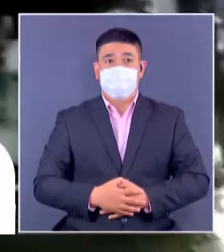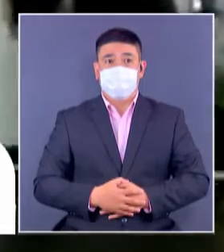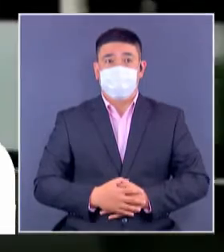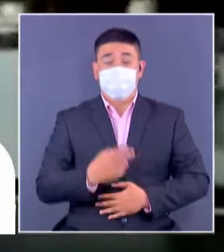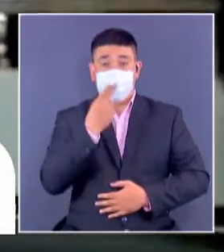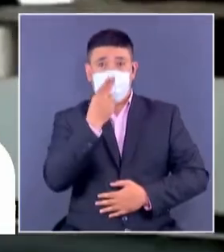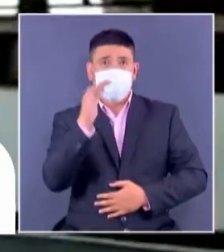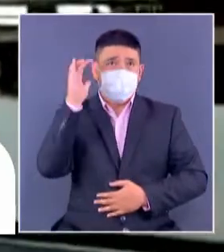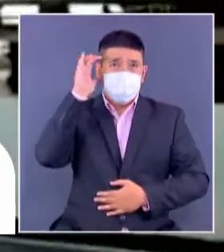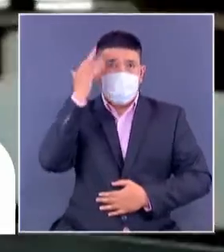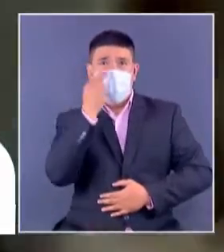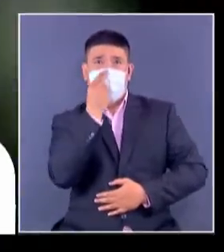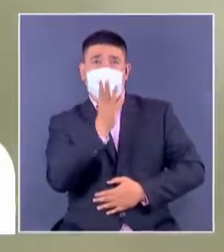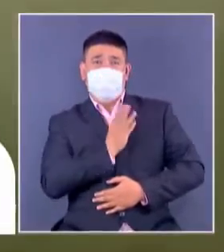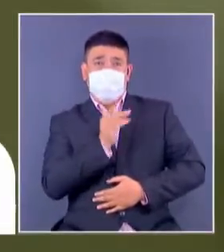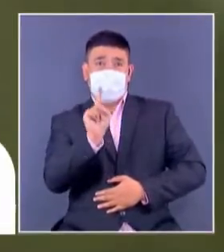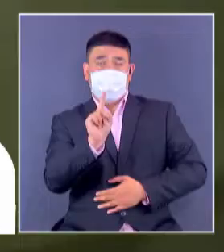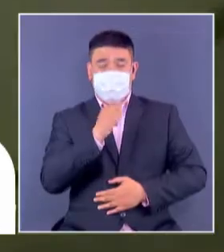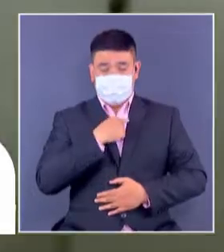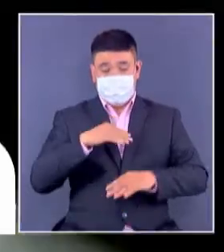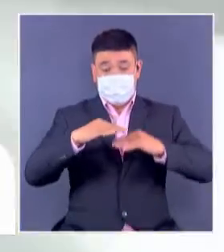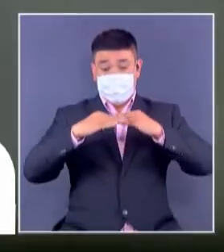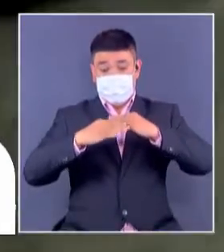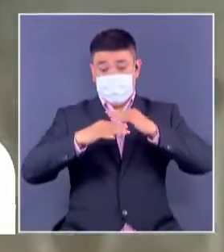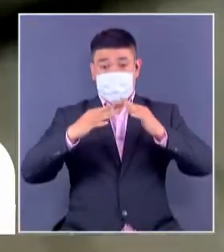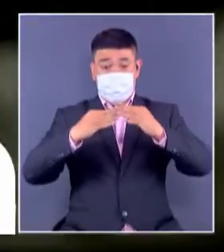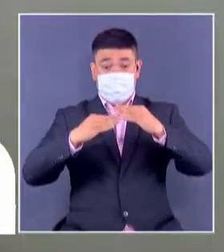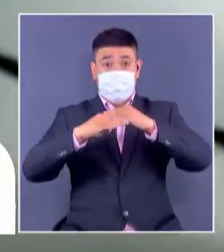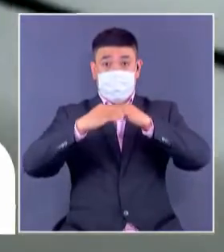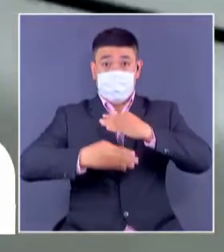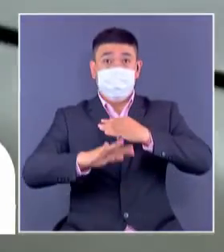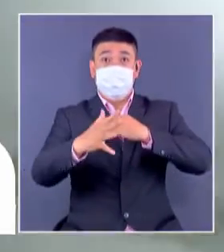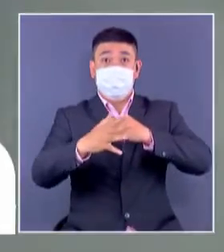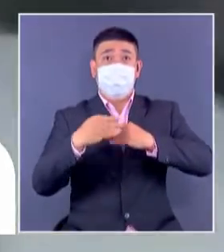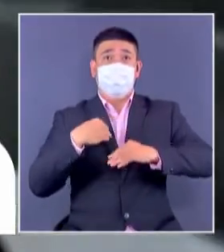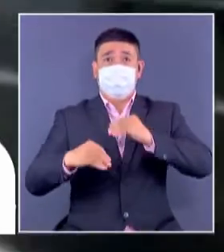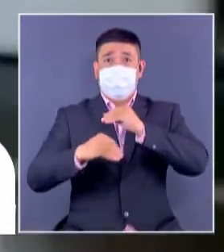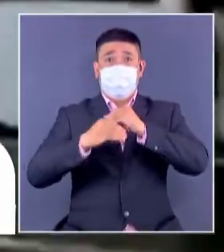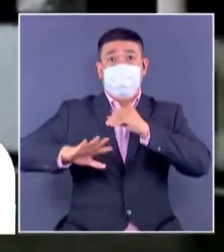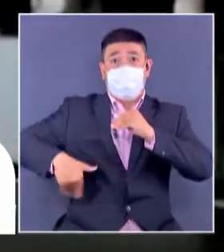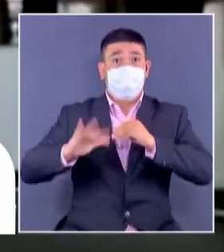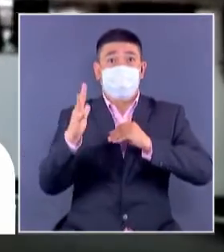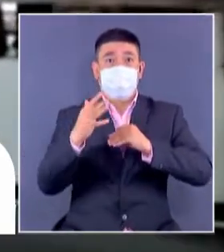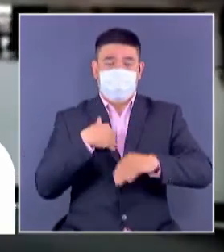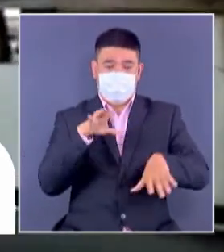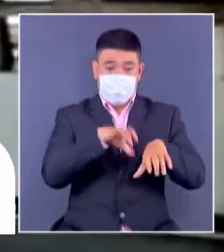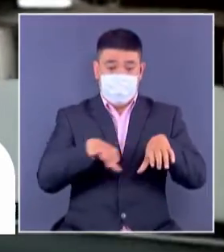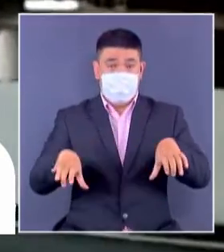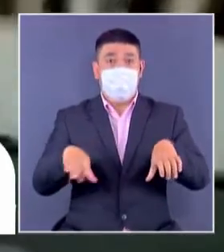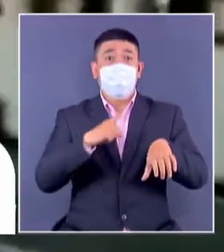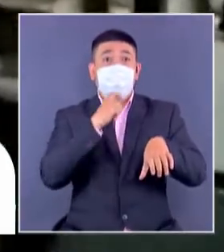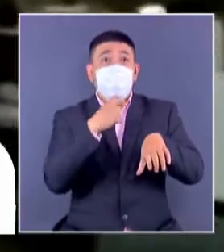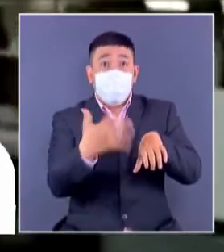แทบไม่น่าเชื่อครับคุณผู้ชมครับสิ่งที่เกิดขึ้นนี่ไม่ใช่โครงสร้างการต่อเติมนะครับแต่ว่าเป็นทาวน์เฮาส์ที่ปลูกอยู่